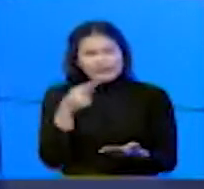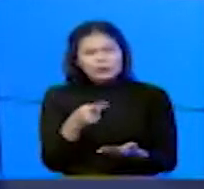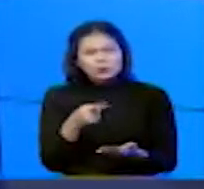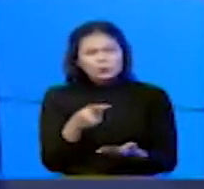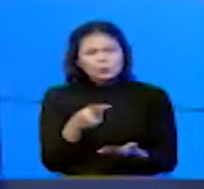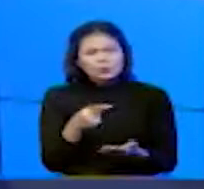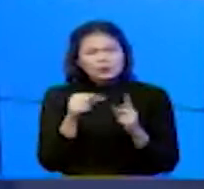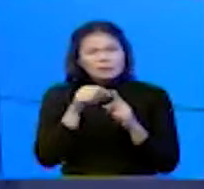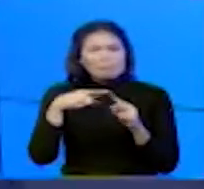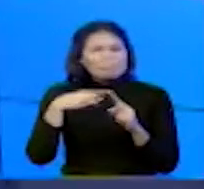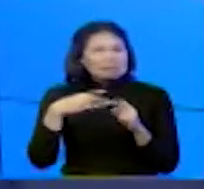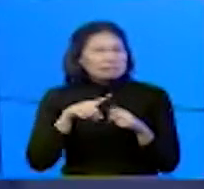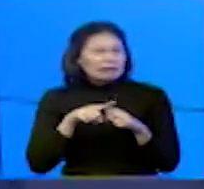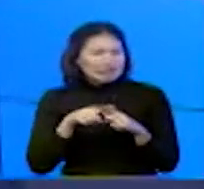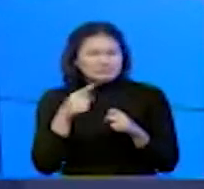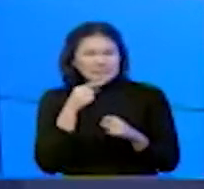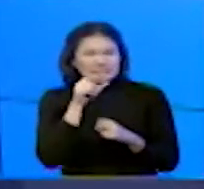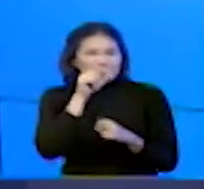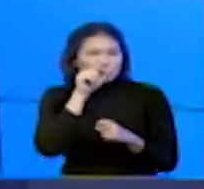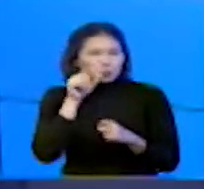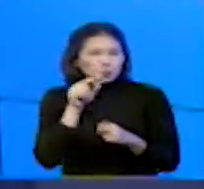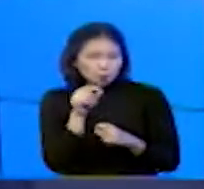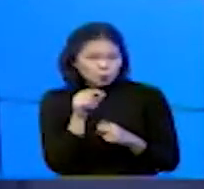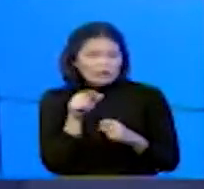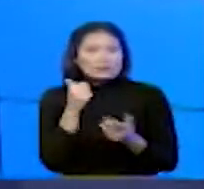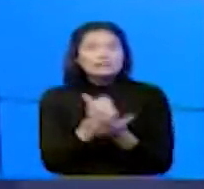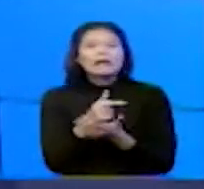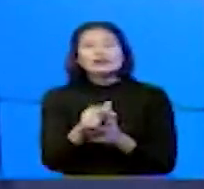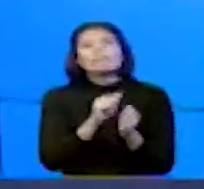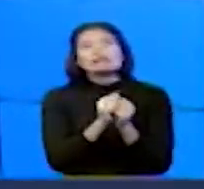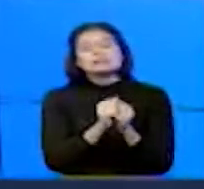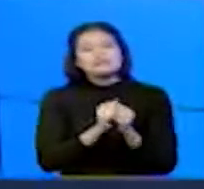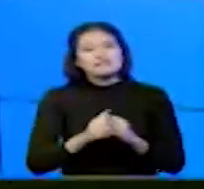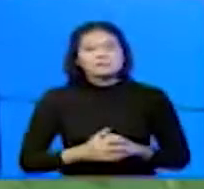gitu. Batu kerikil gitu ya, ternyata plastik itu. Ya, plastik.